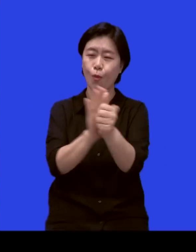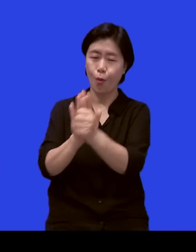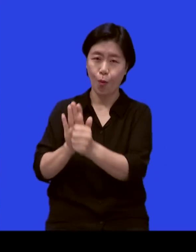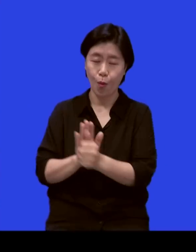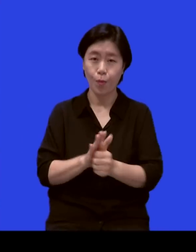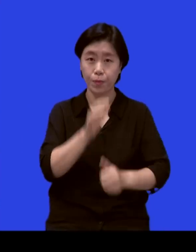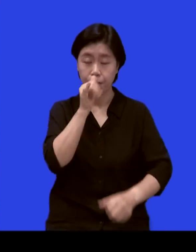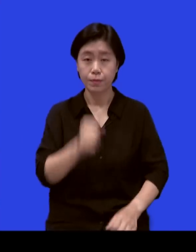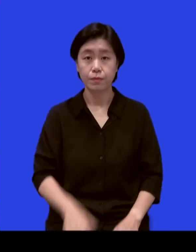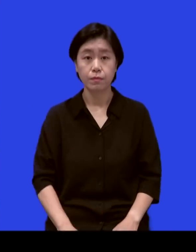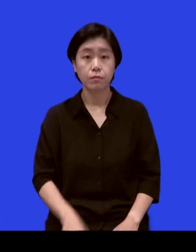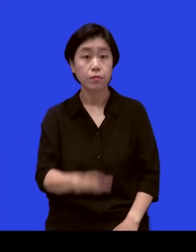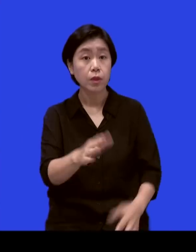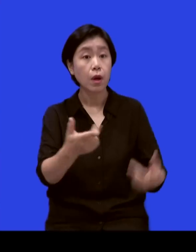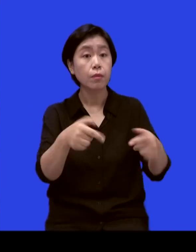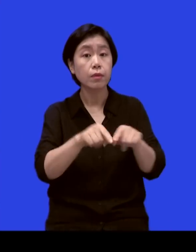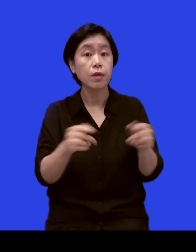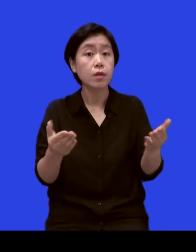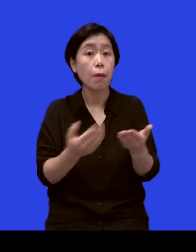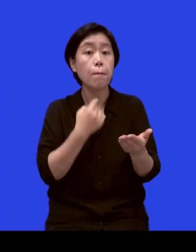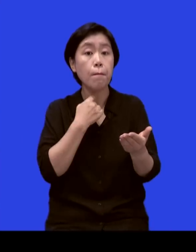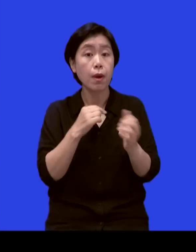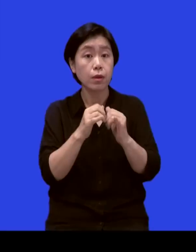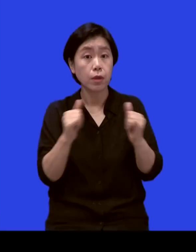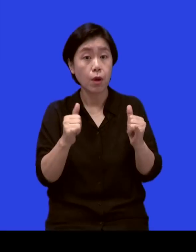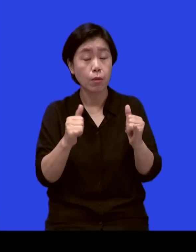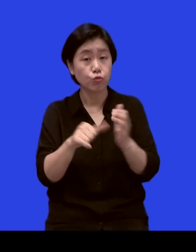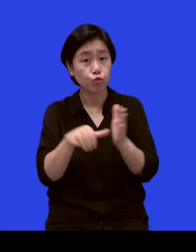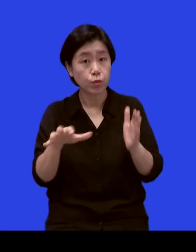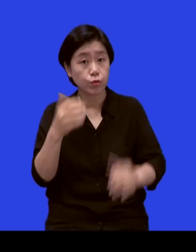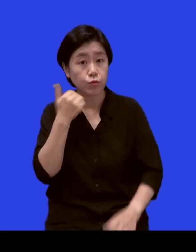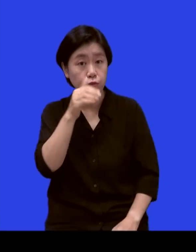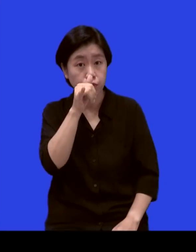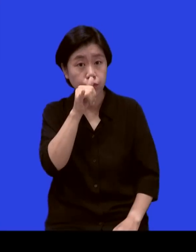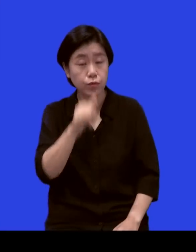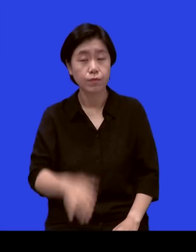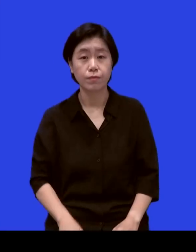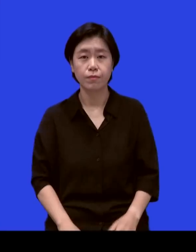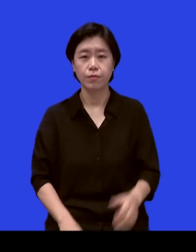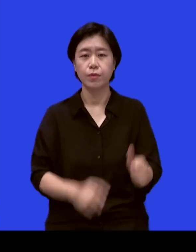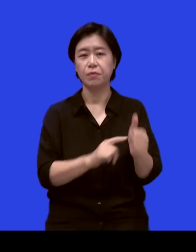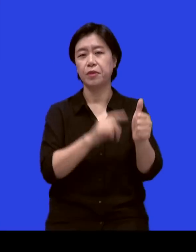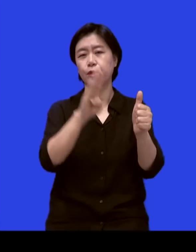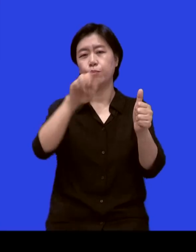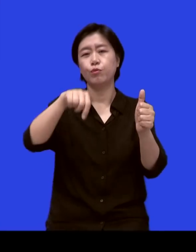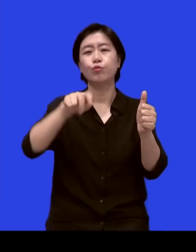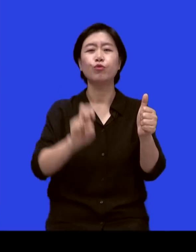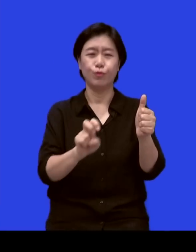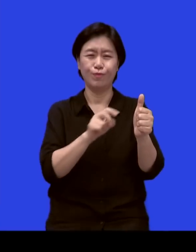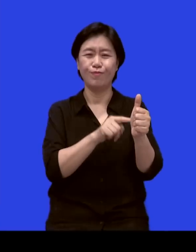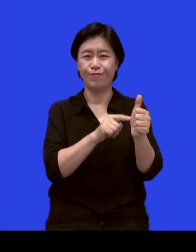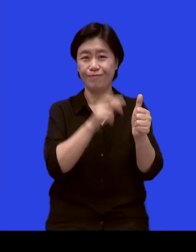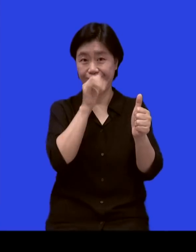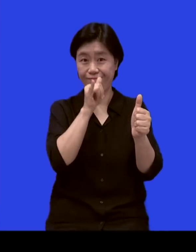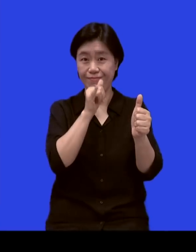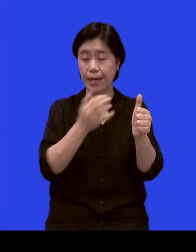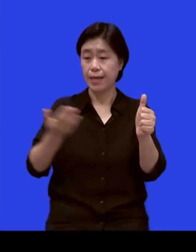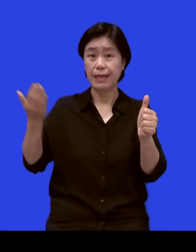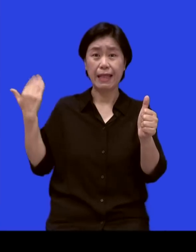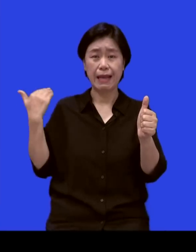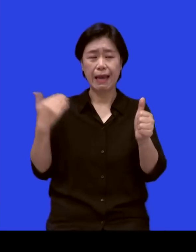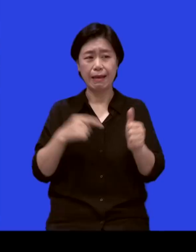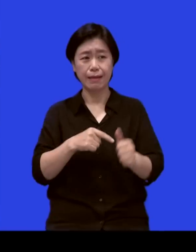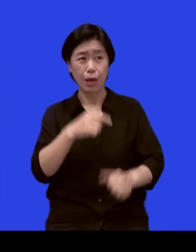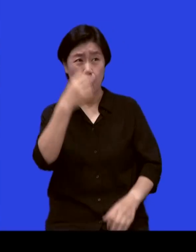지금까지 뭐 혹시 함께 일했던 분들 어떤 분들 있으셨을까요? 이제 붐 같은 경우는 예전에 이제 좀 약간 산티라고 해서 네.